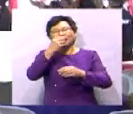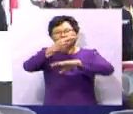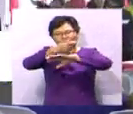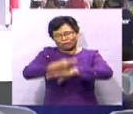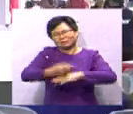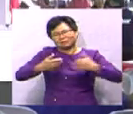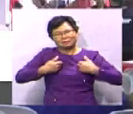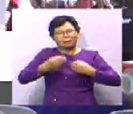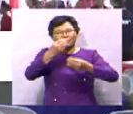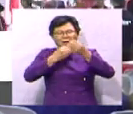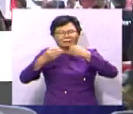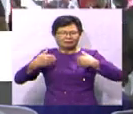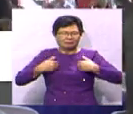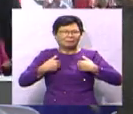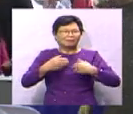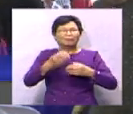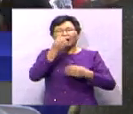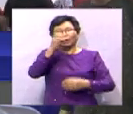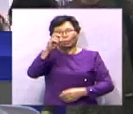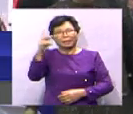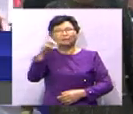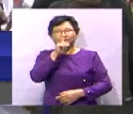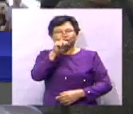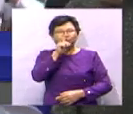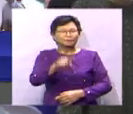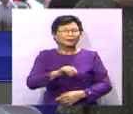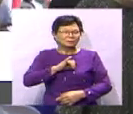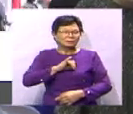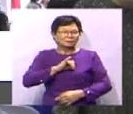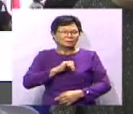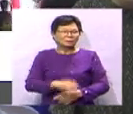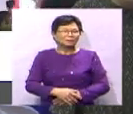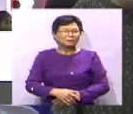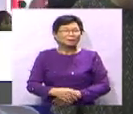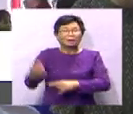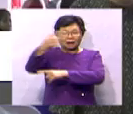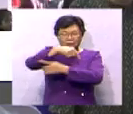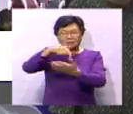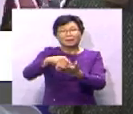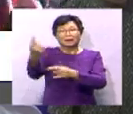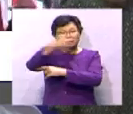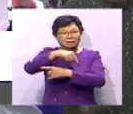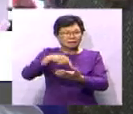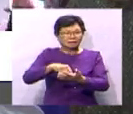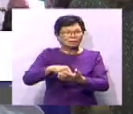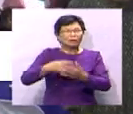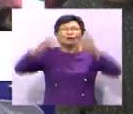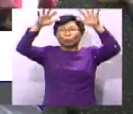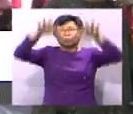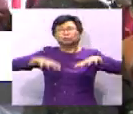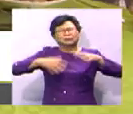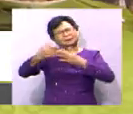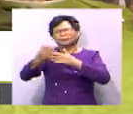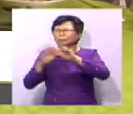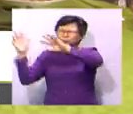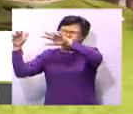kita makanan lah. Memang okey lah. So saya pun nampak hari ini memang walaupun surat hujan tapi orang pun masih ramai lagi